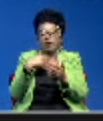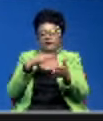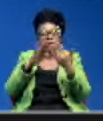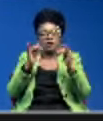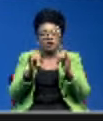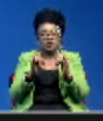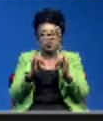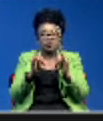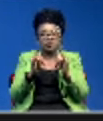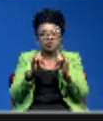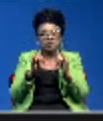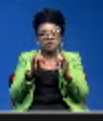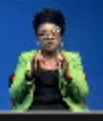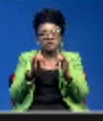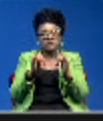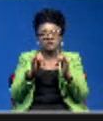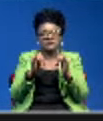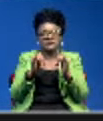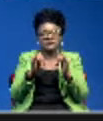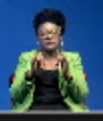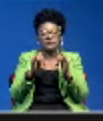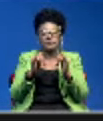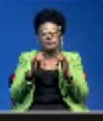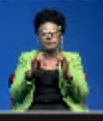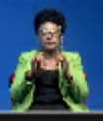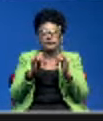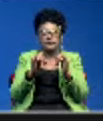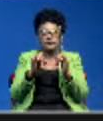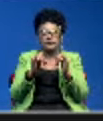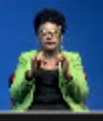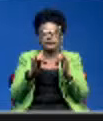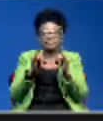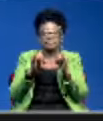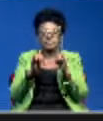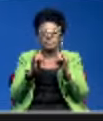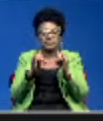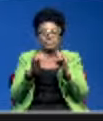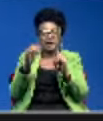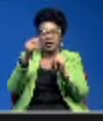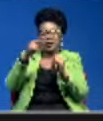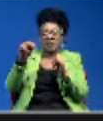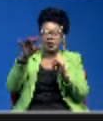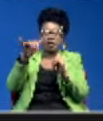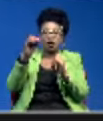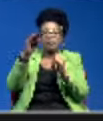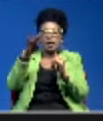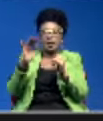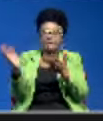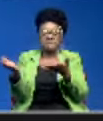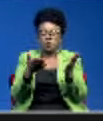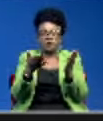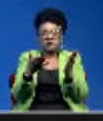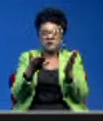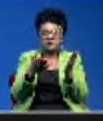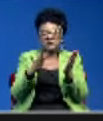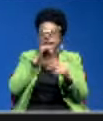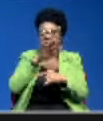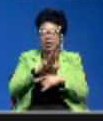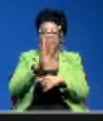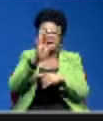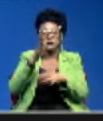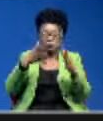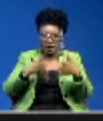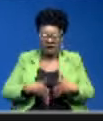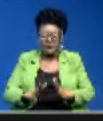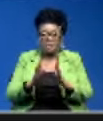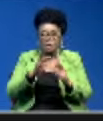mengi. Ni safi mtoto na mama yake ni safi. Ann Yebei alimleta mwanawe Jumatatu kujifungua katika